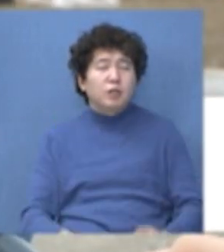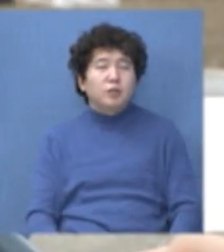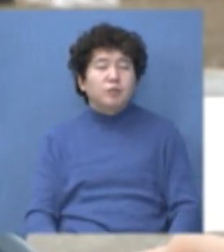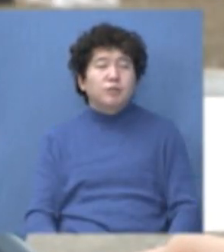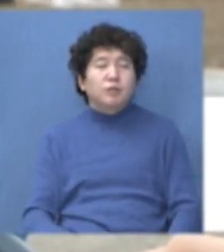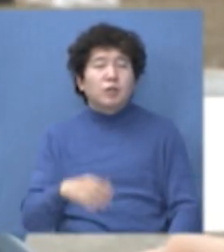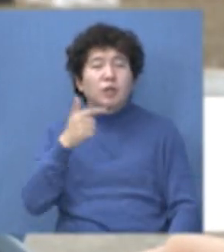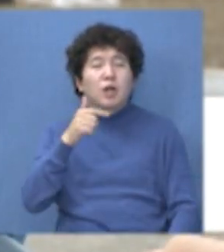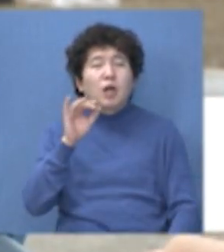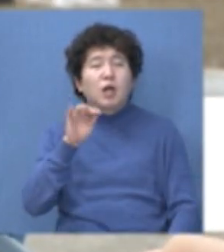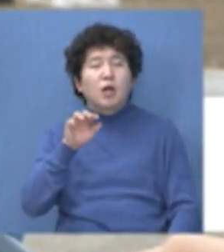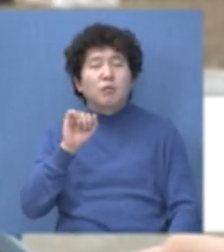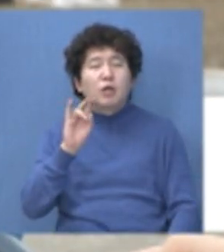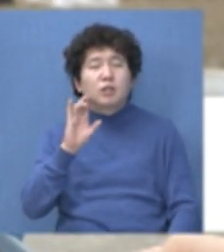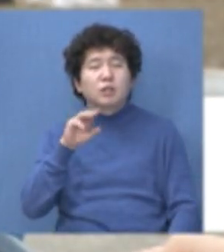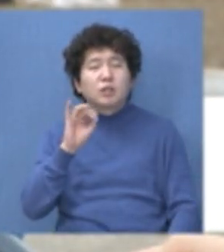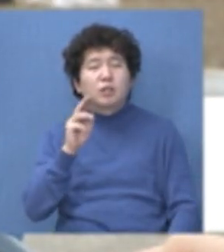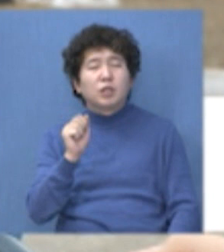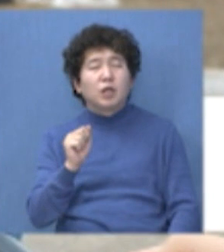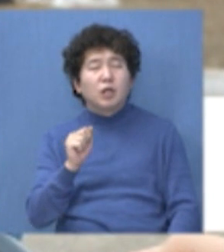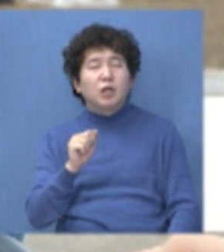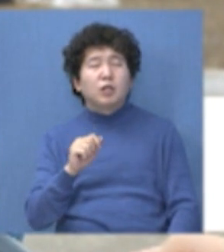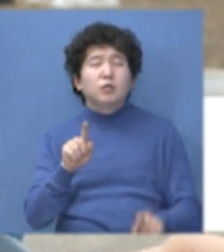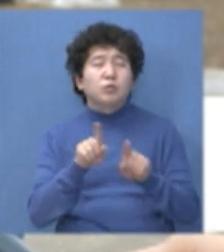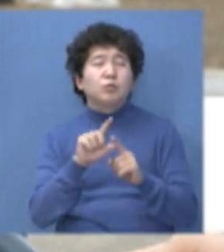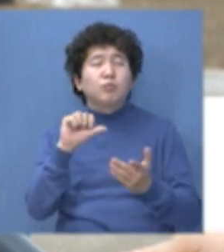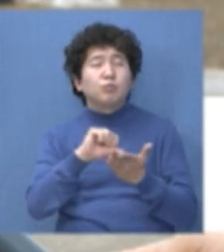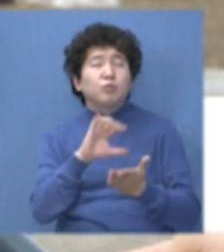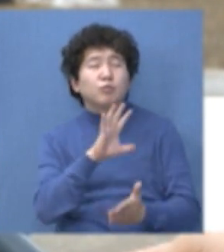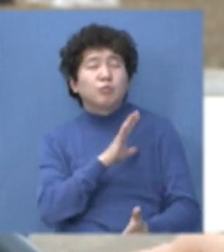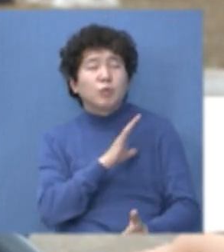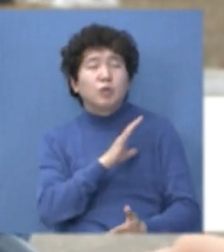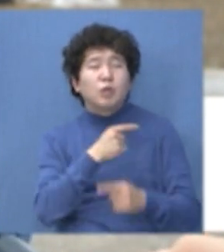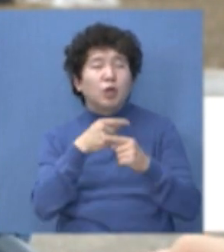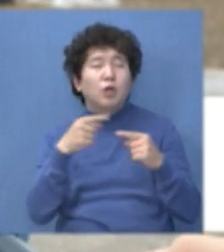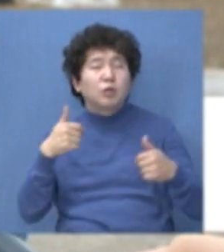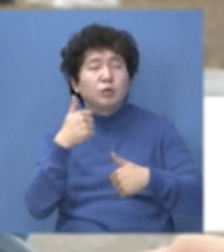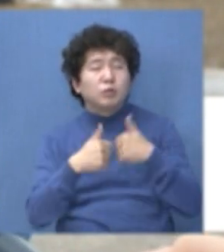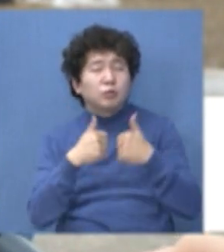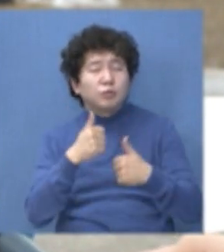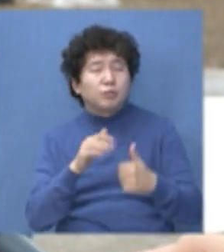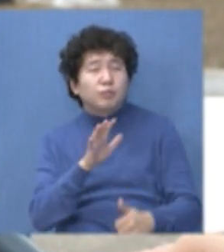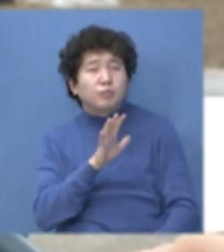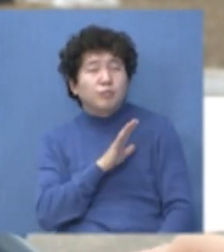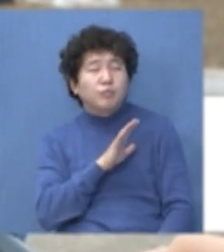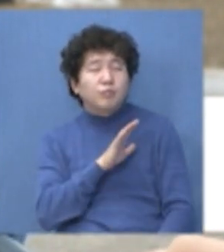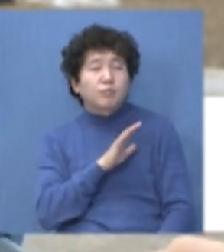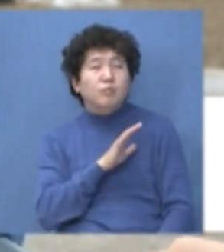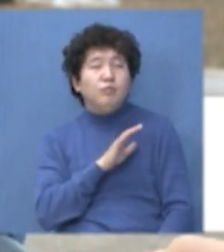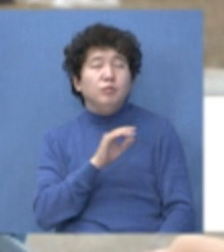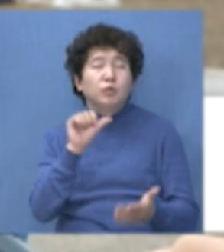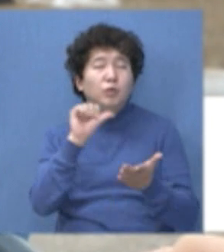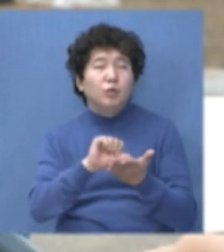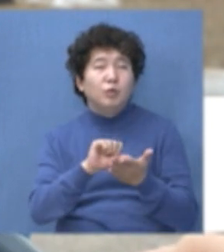Гимнастика мен де шұғылдандым. Алматы Астана қалаларына барып, жүлделі орындарды елендім. Кейін маған анам ат сыйлады. Біртіндеп тұлпар тізгіндеуге көшкен